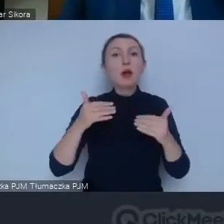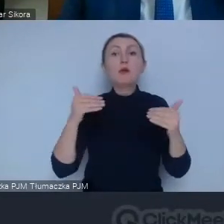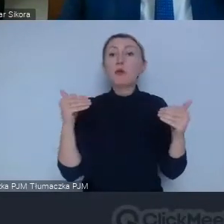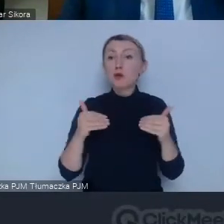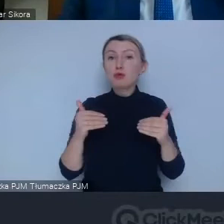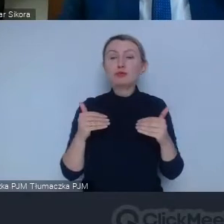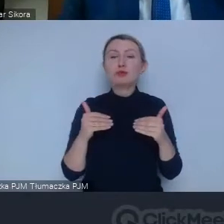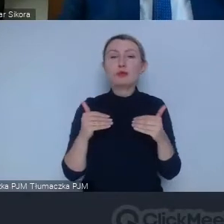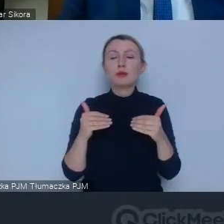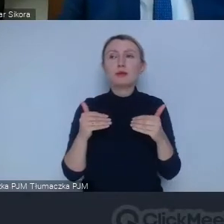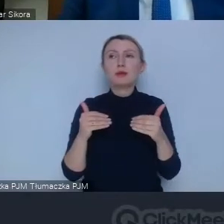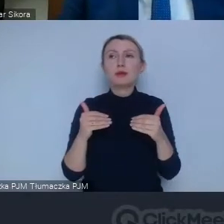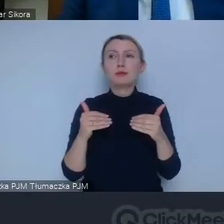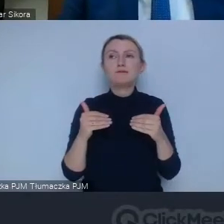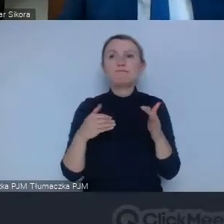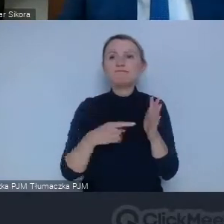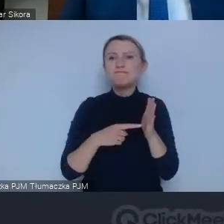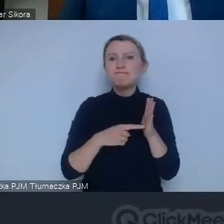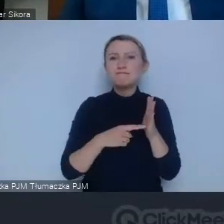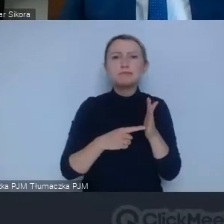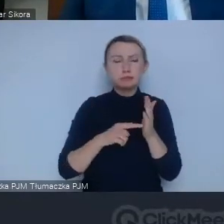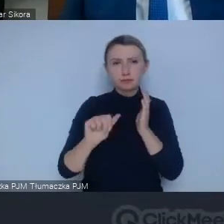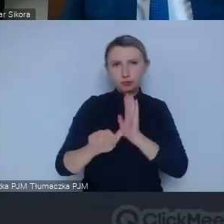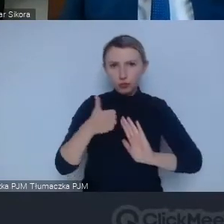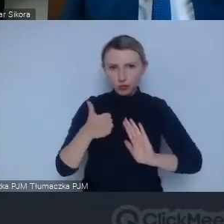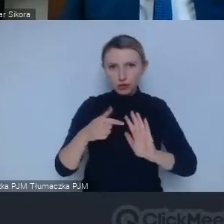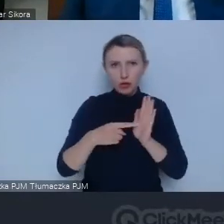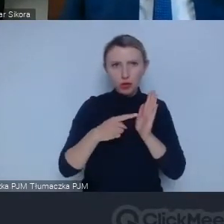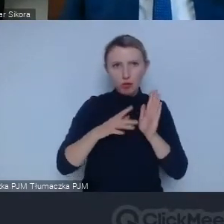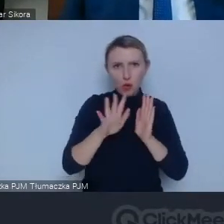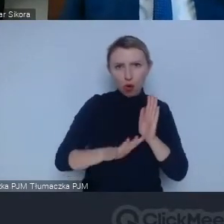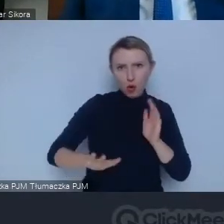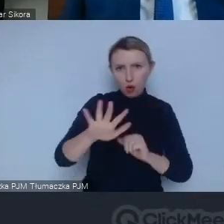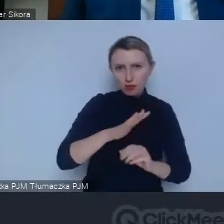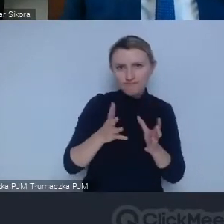z umożliwieniem właśnie szczególnie w tym obszarze,